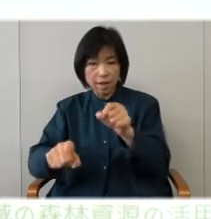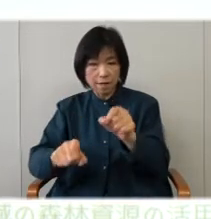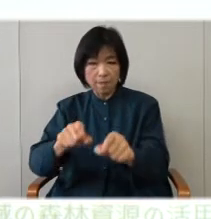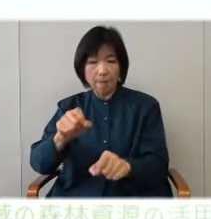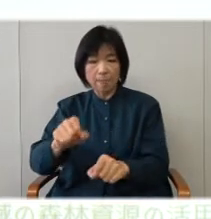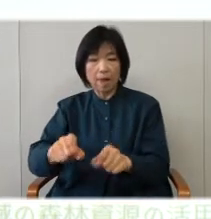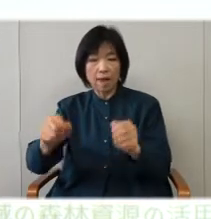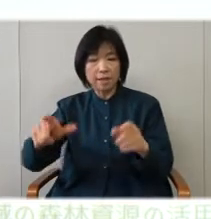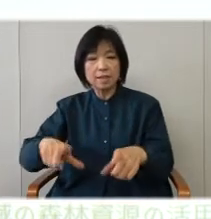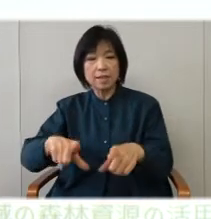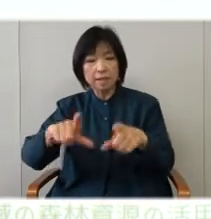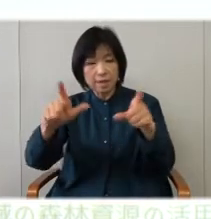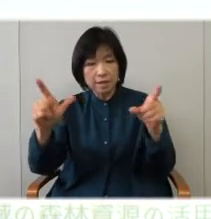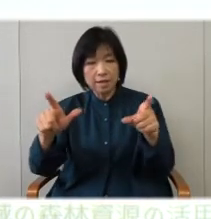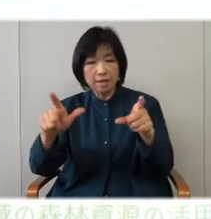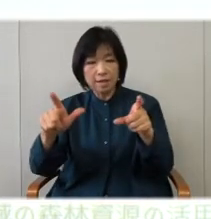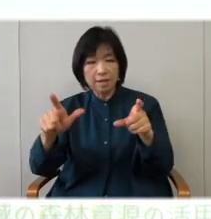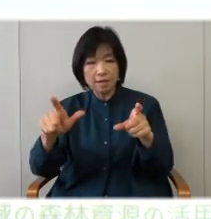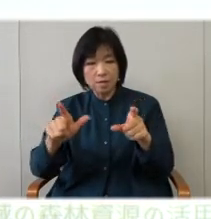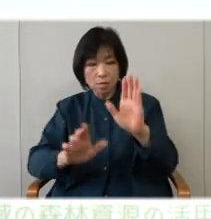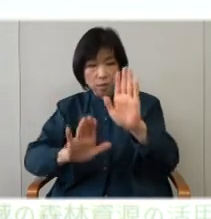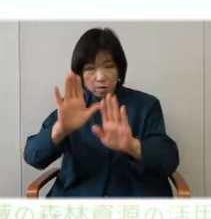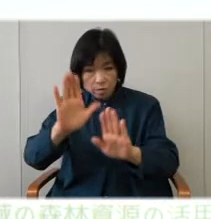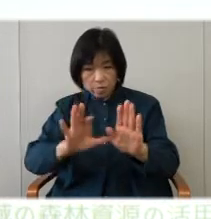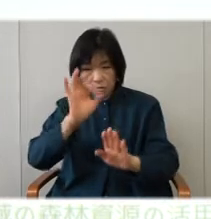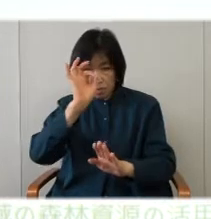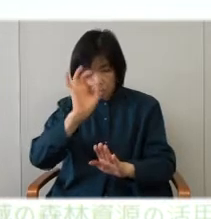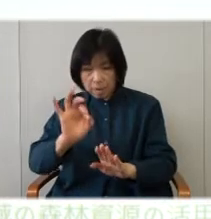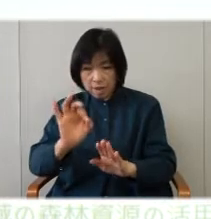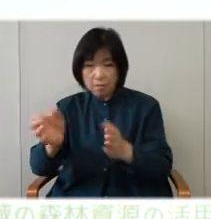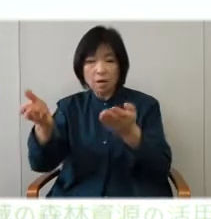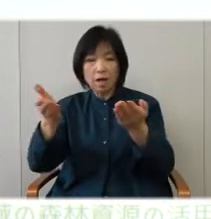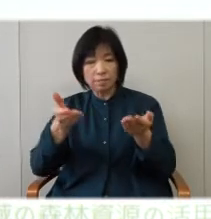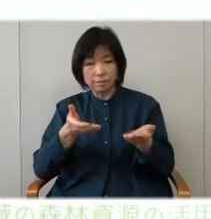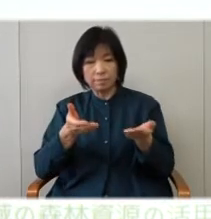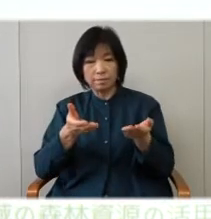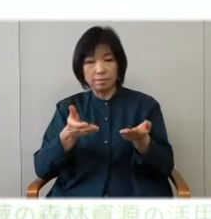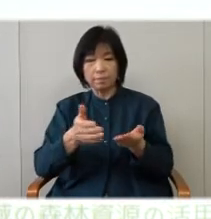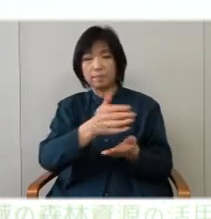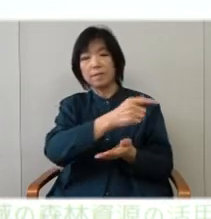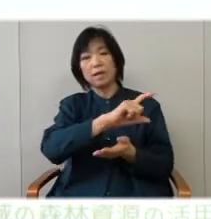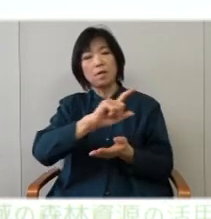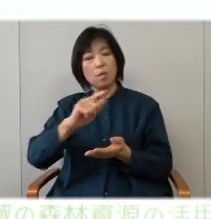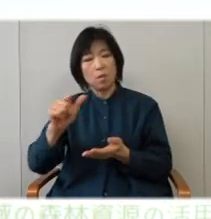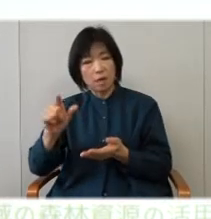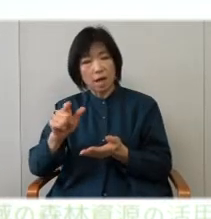エリートツリーの様子も見てもらうということで、まあ、さまざまな